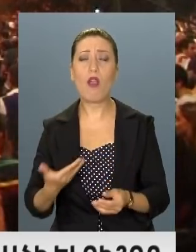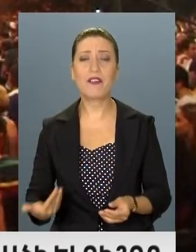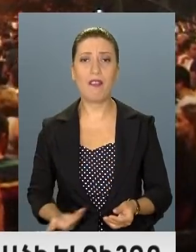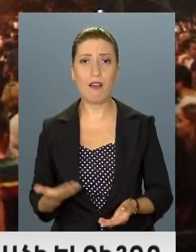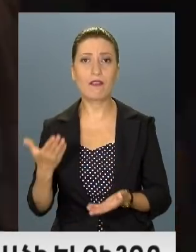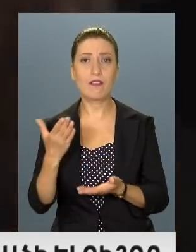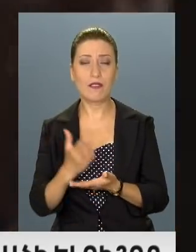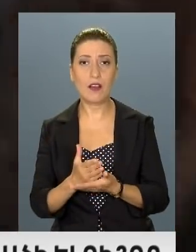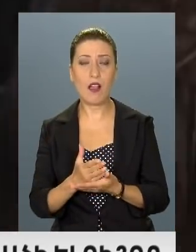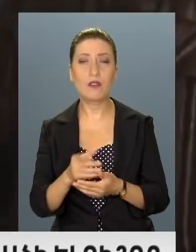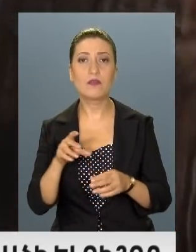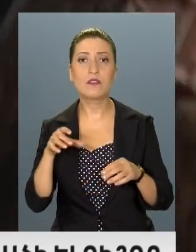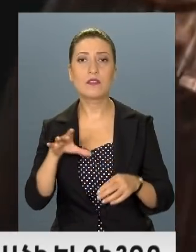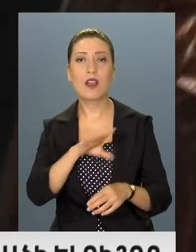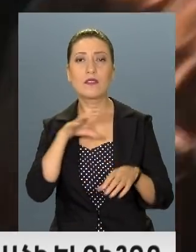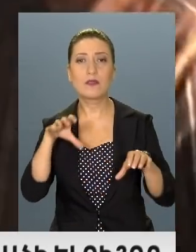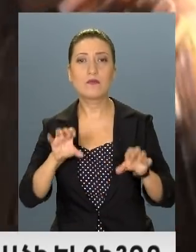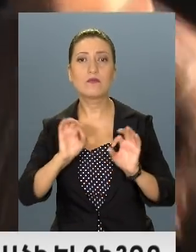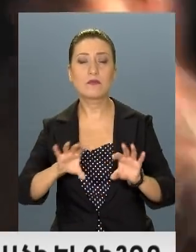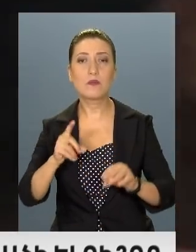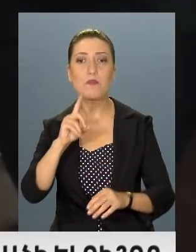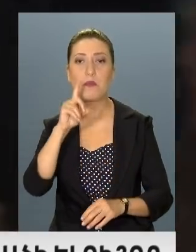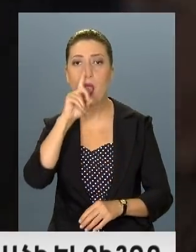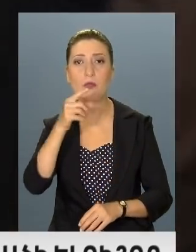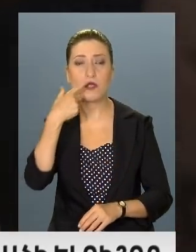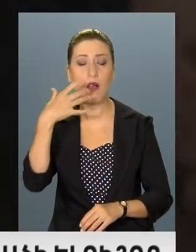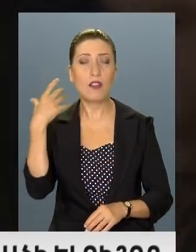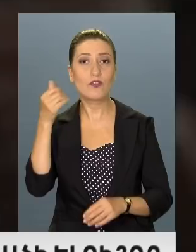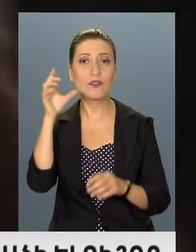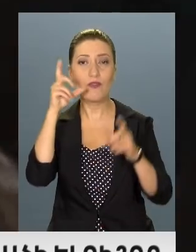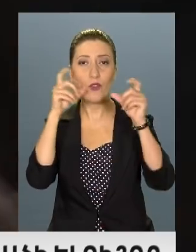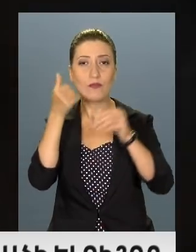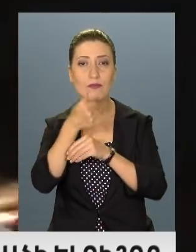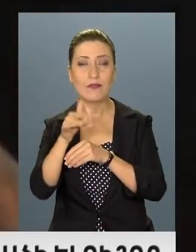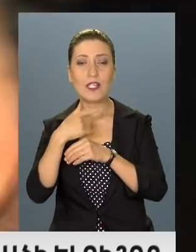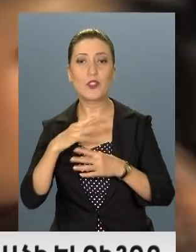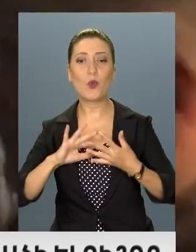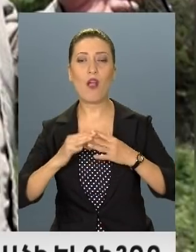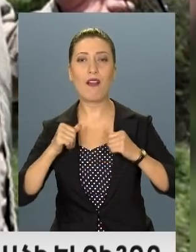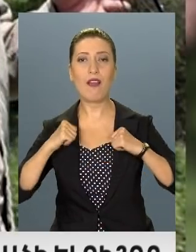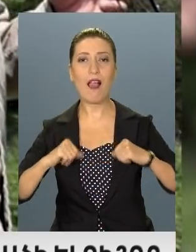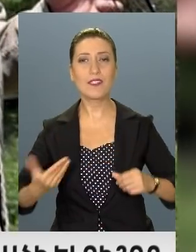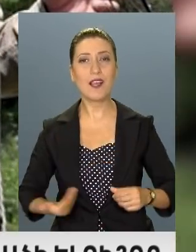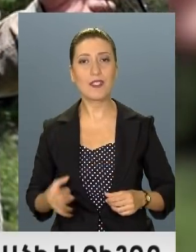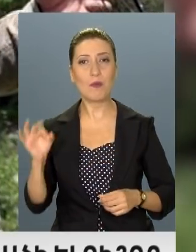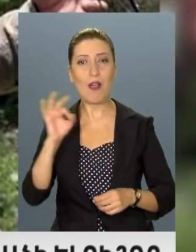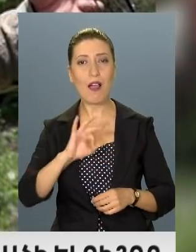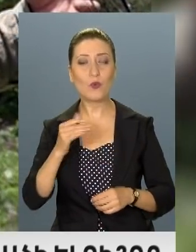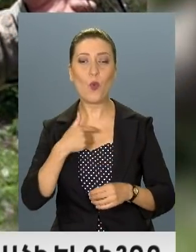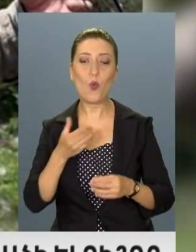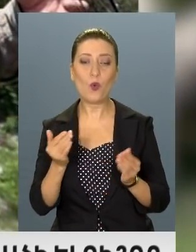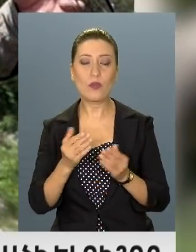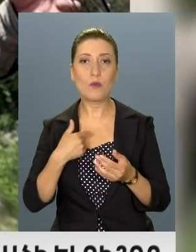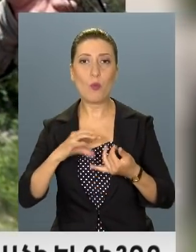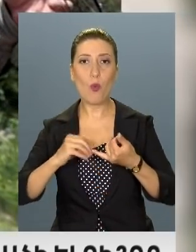հերացած նախագահ Մարկ Վելաշվիլին ընդամենը 1 ամիս առաջ ֆոտոներ էր հրապարակում իր գյուղական հանգիստ կյանքից, ասում թե փոքրիկ